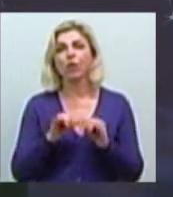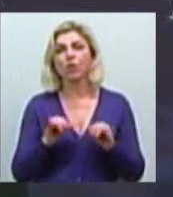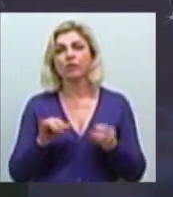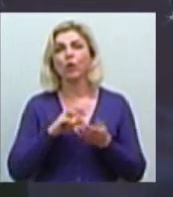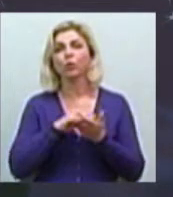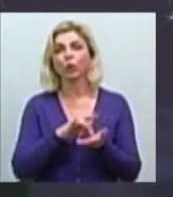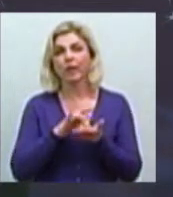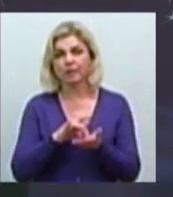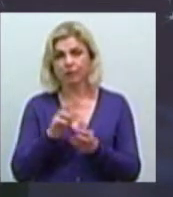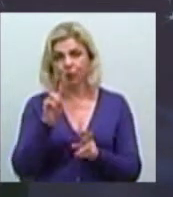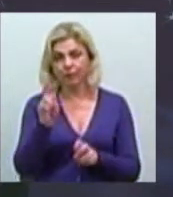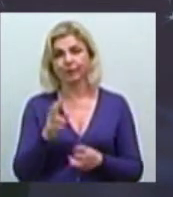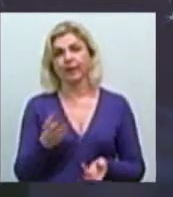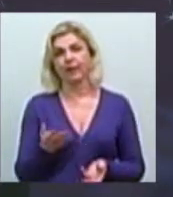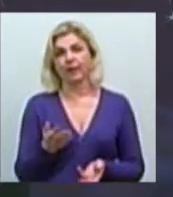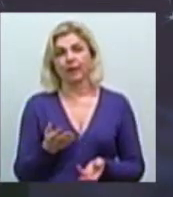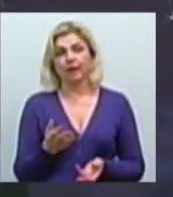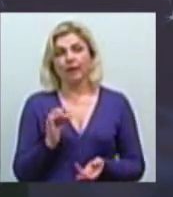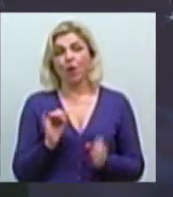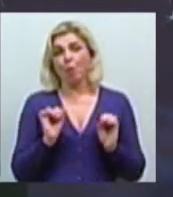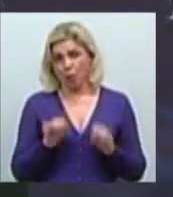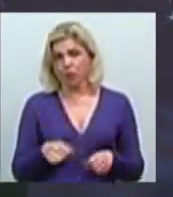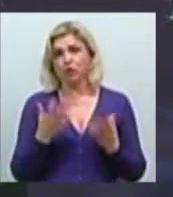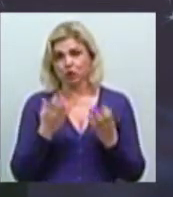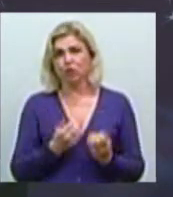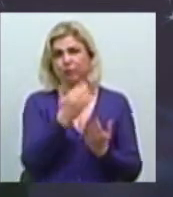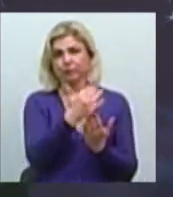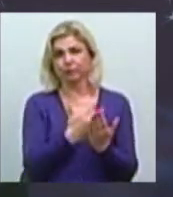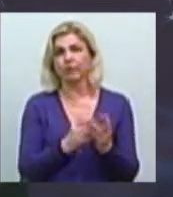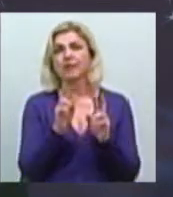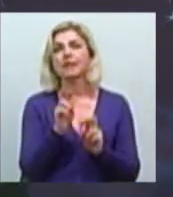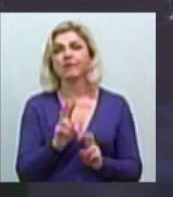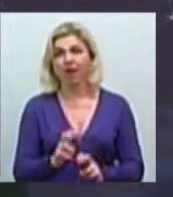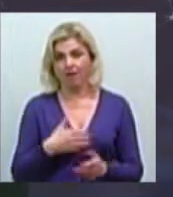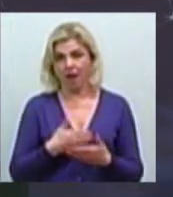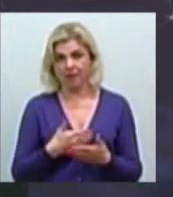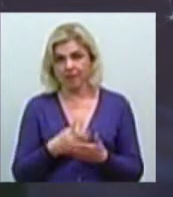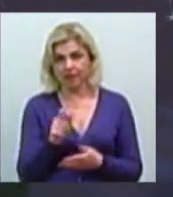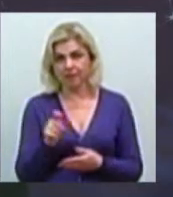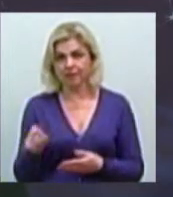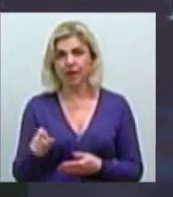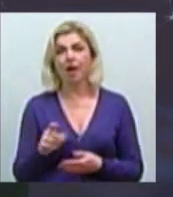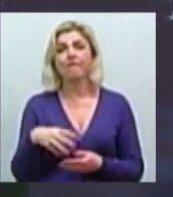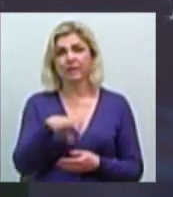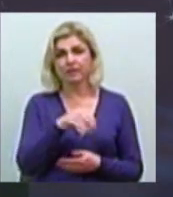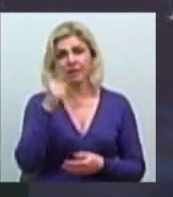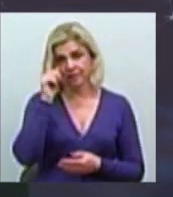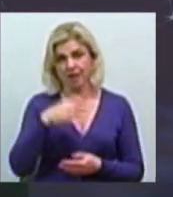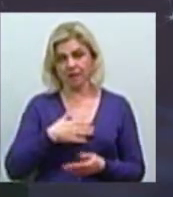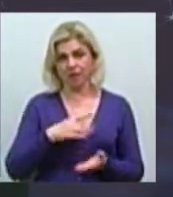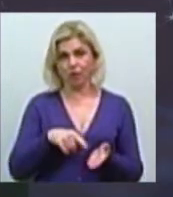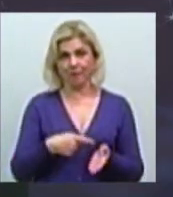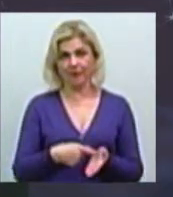«Збережи світ». І можна ще перелічувати, але це активісти, які всі знають у нашому